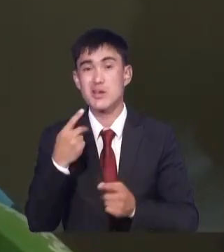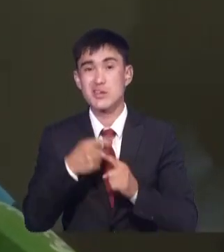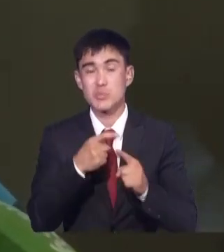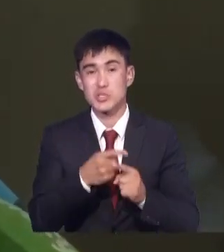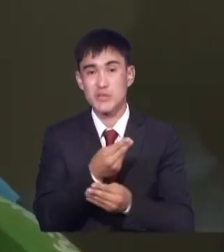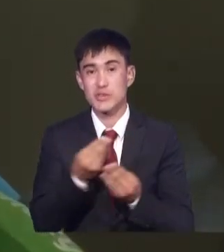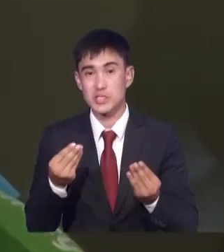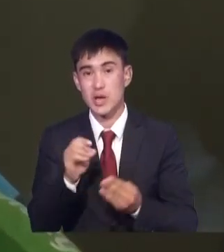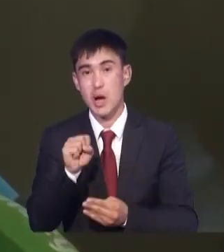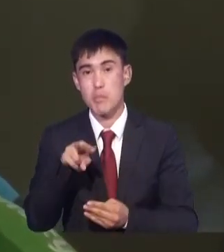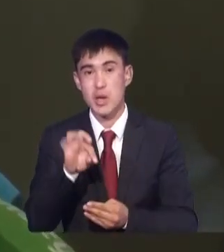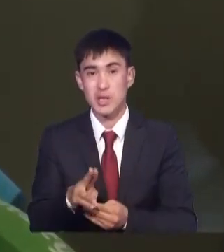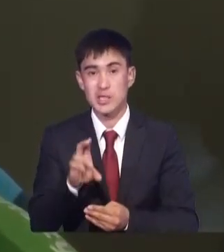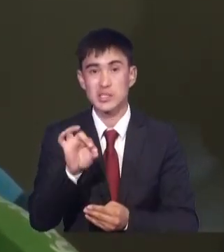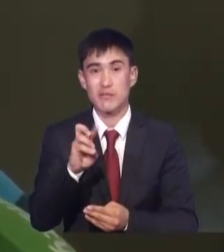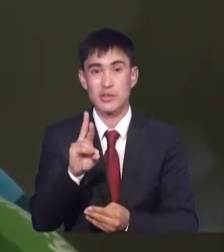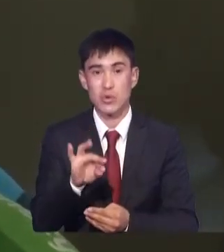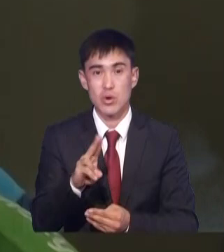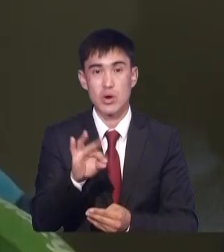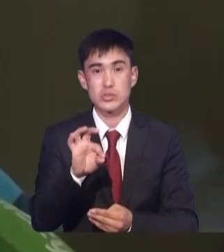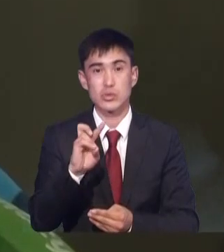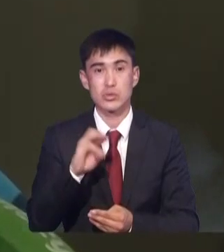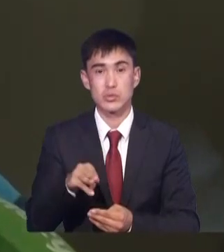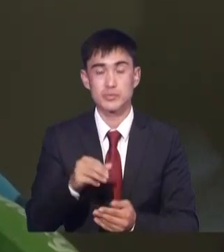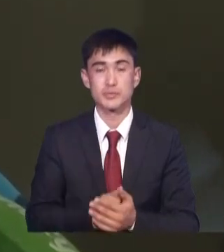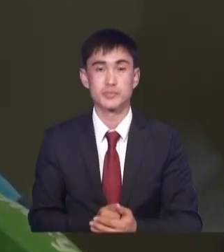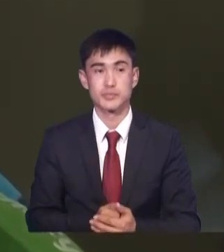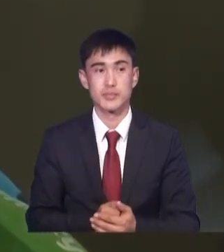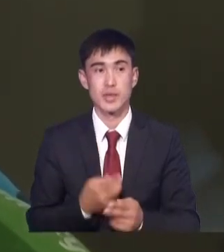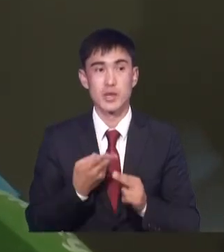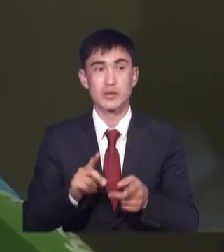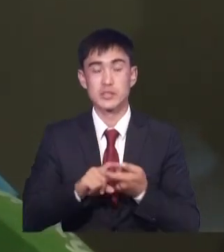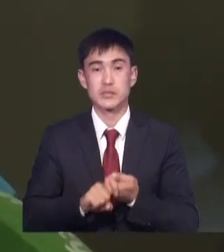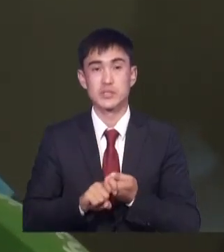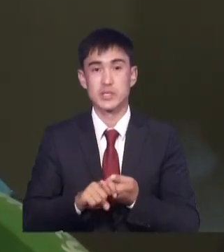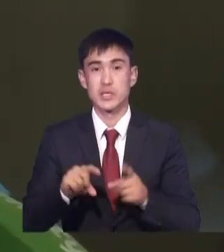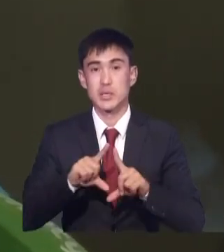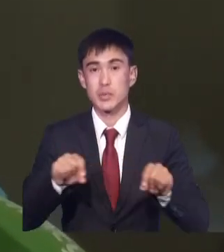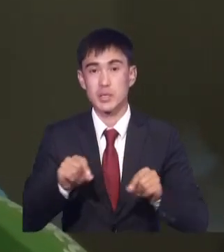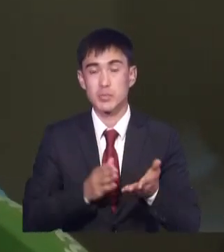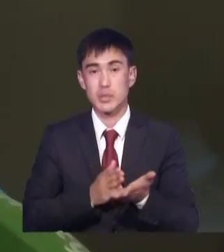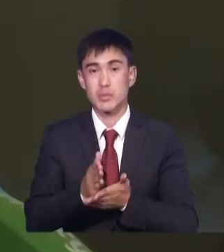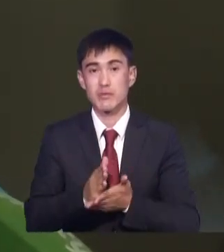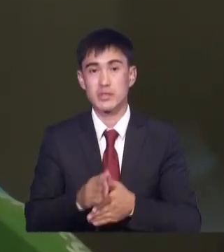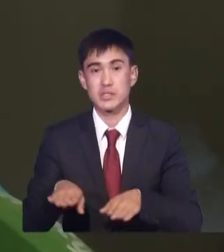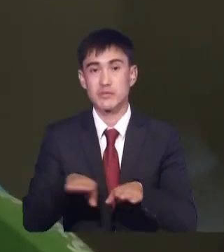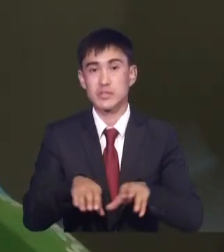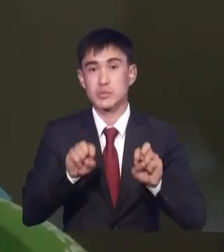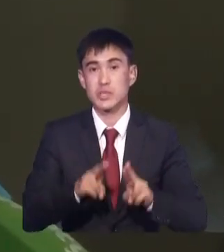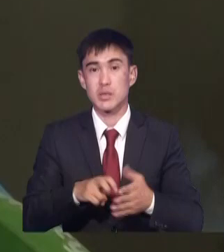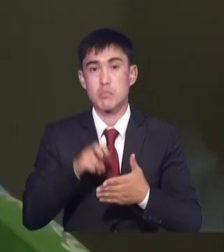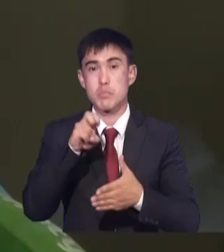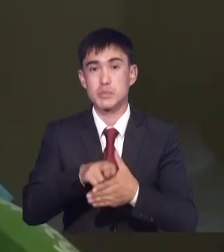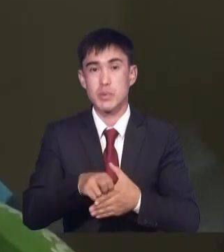Это аммиак, сероводород и оксид азота. В этой связи департаментом были направлены соответствующие письма